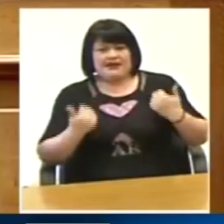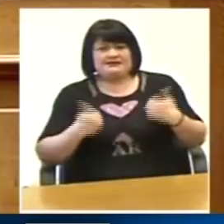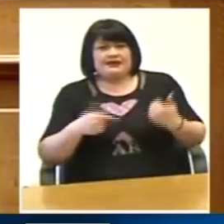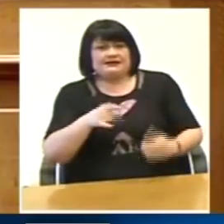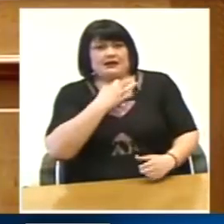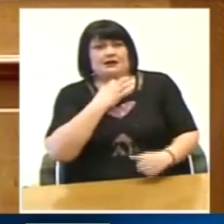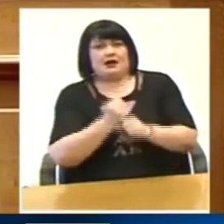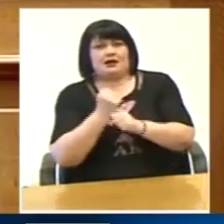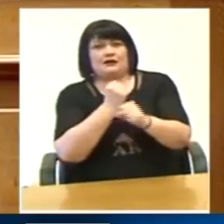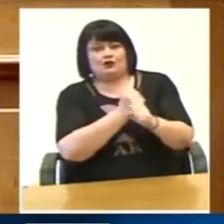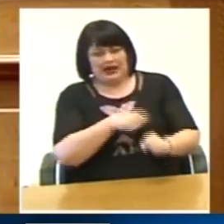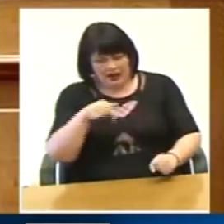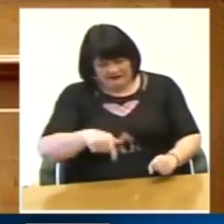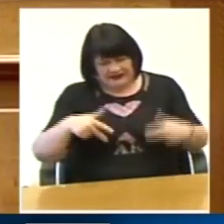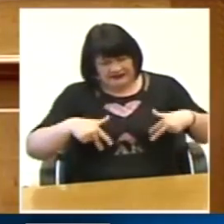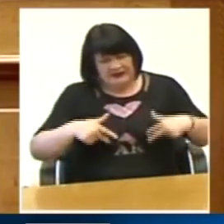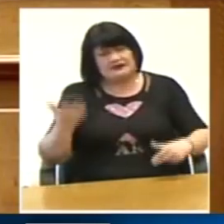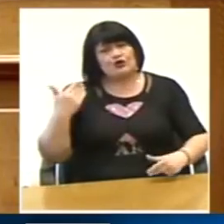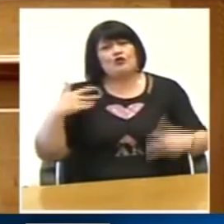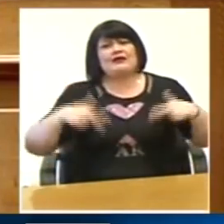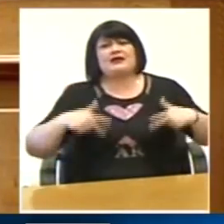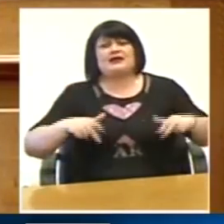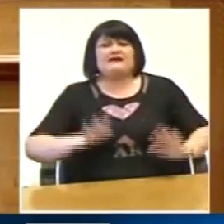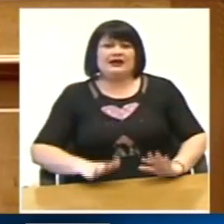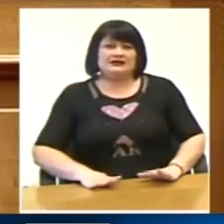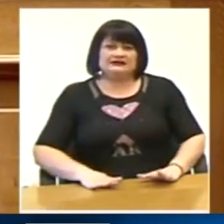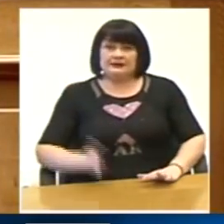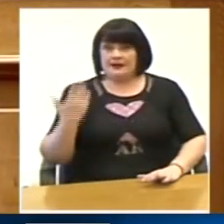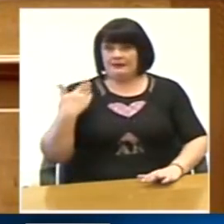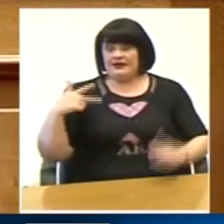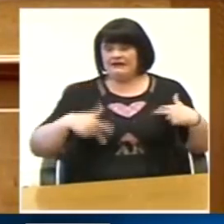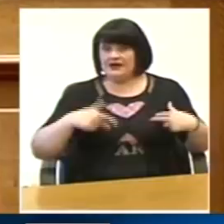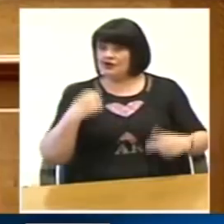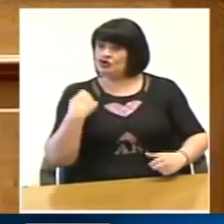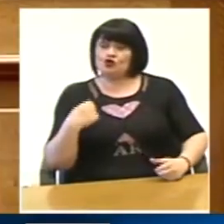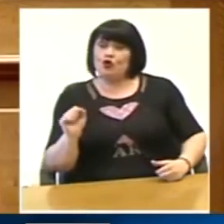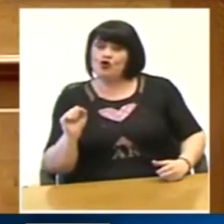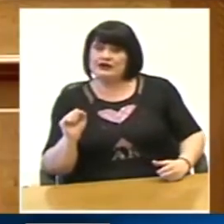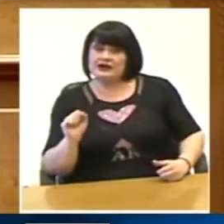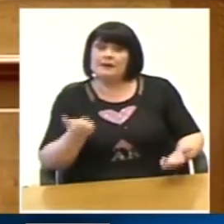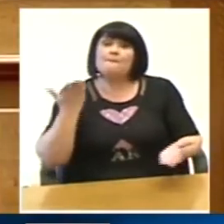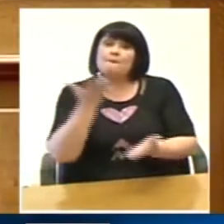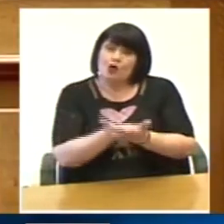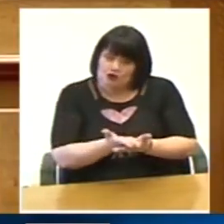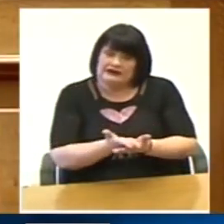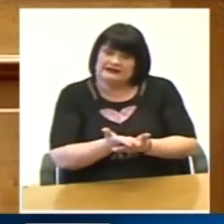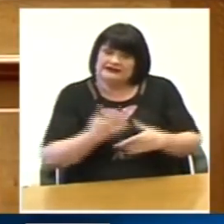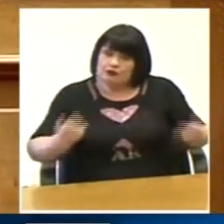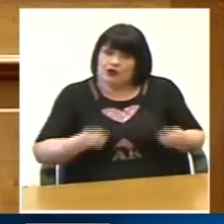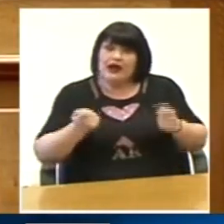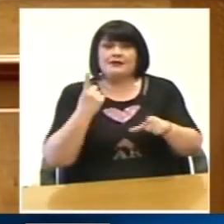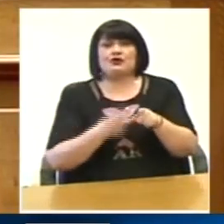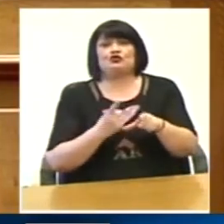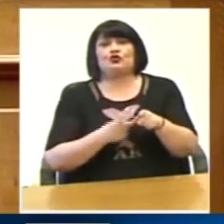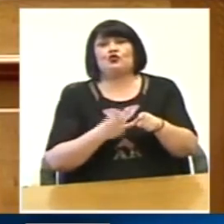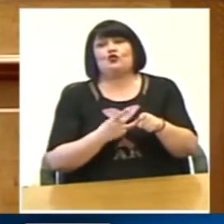κυβέρνηση ή οι προηγούμενες που παίζανε. Όταν αρνήθηκαν την πρόταση του ΚΚΕ